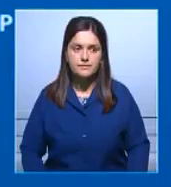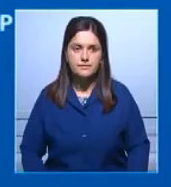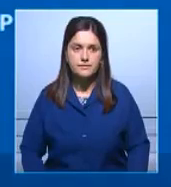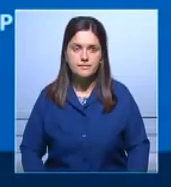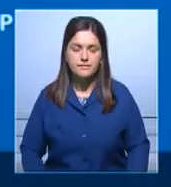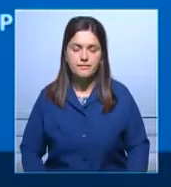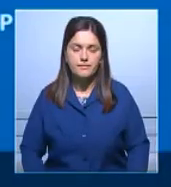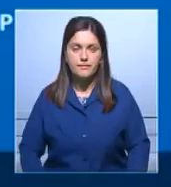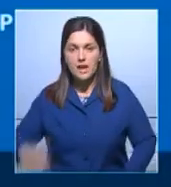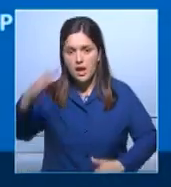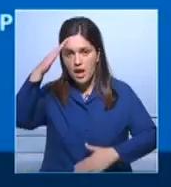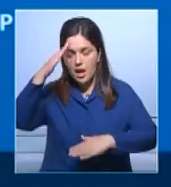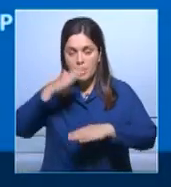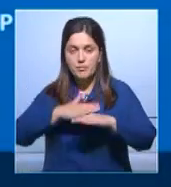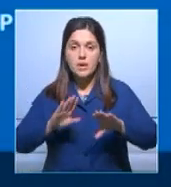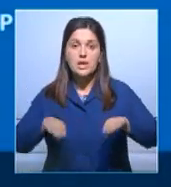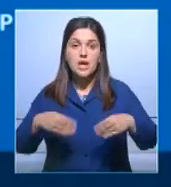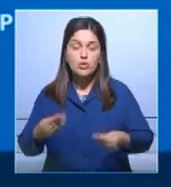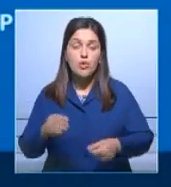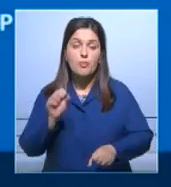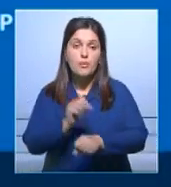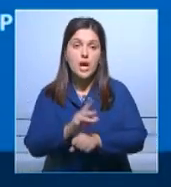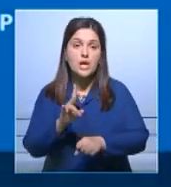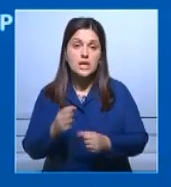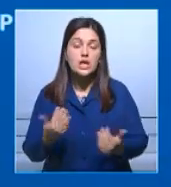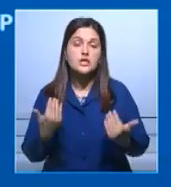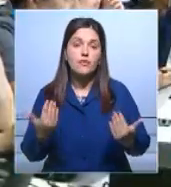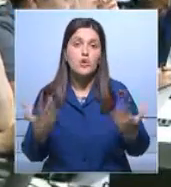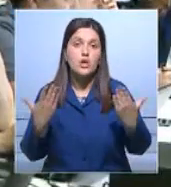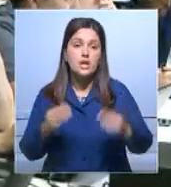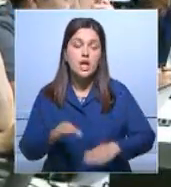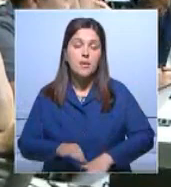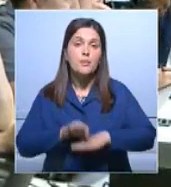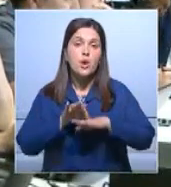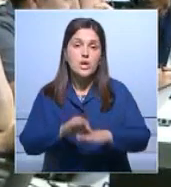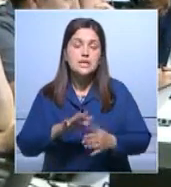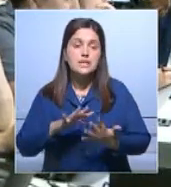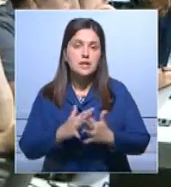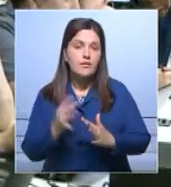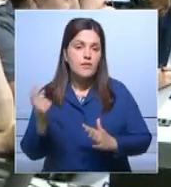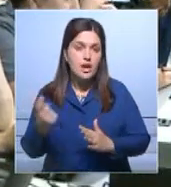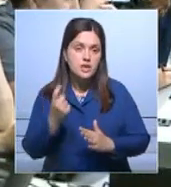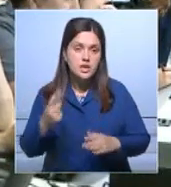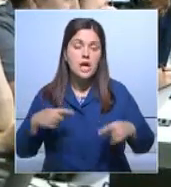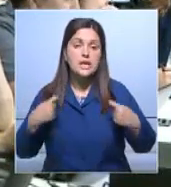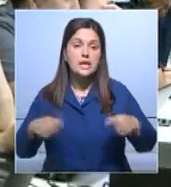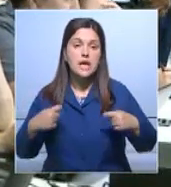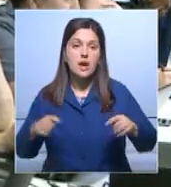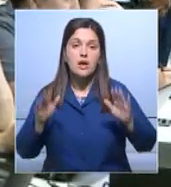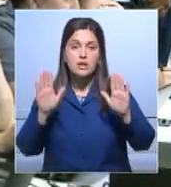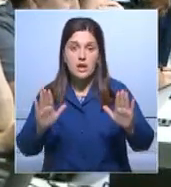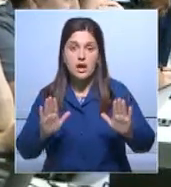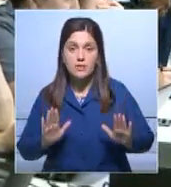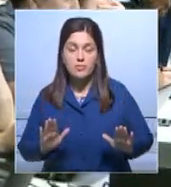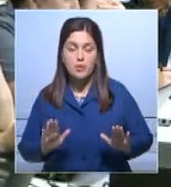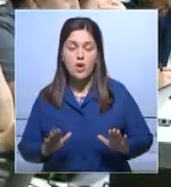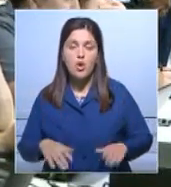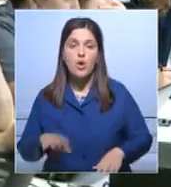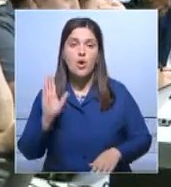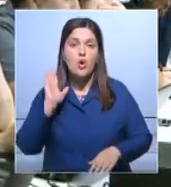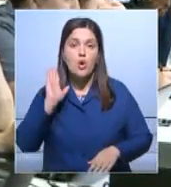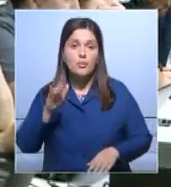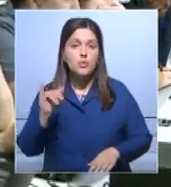Аким дано поручение, и на сегодняшний день проводятся сельскохозяйственные ярмарки и перевели с